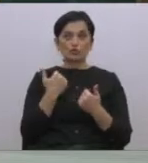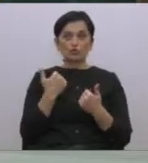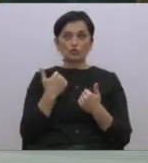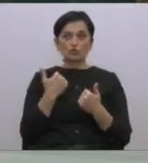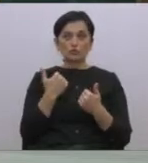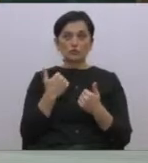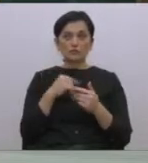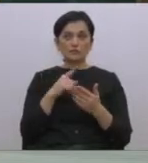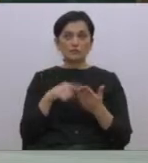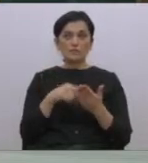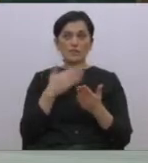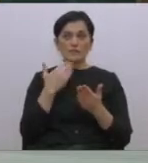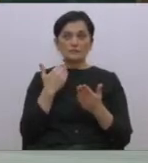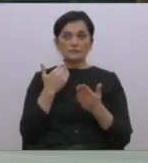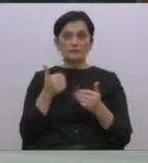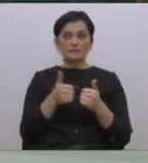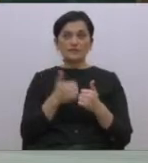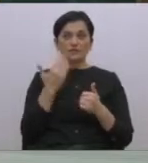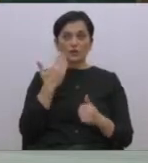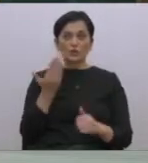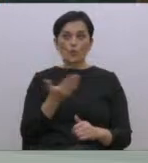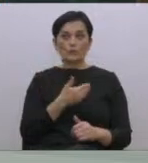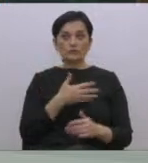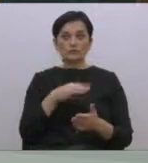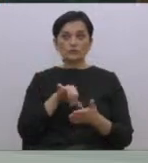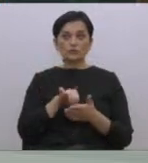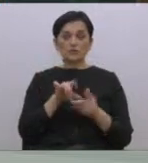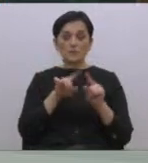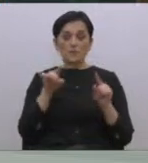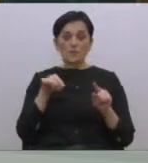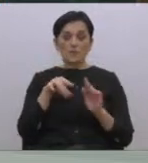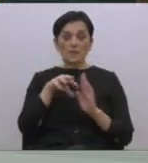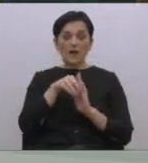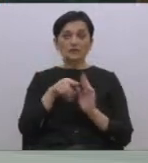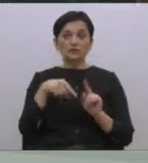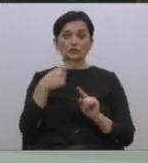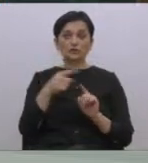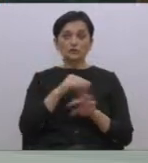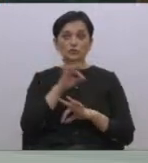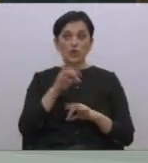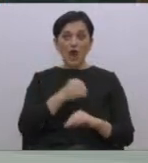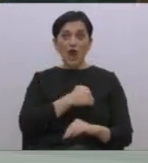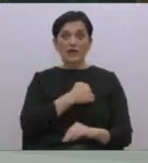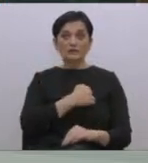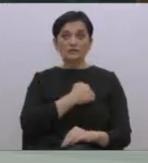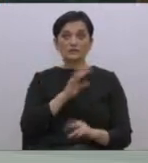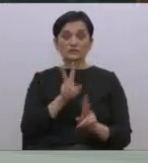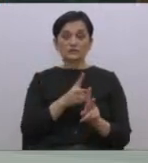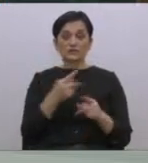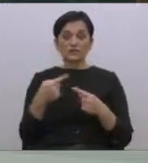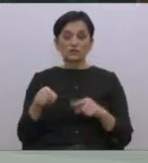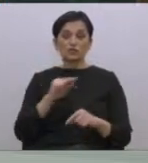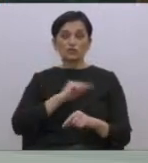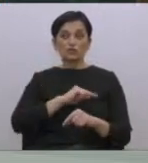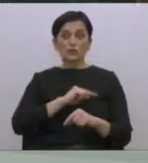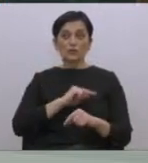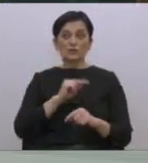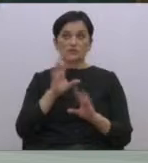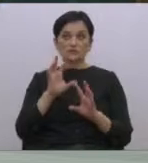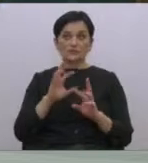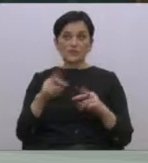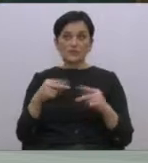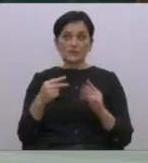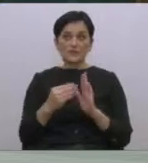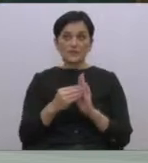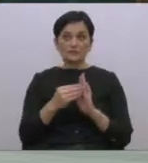განხორციელებულა. Კითხვები არ არის, თანამშრომლობის არსულს გამოსვლა. Ამ პაკეტ შემოვალი შემდეგი პროექტი არასამხედრო ალტერნატიული შრომის სამსახურის შესახებ კანონში სულების